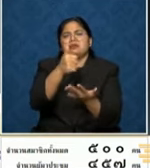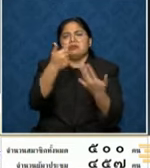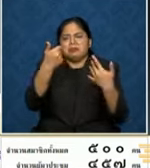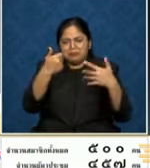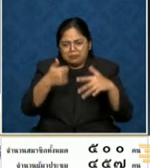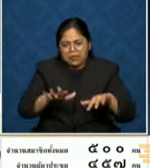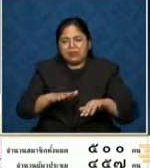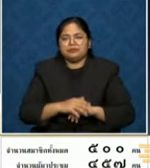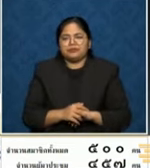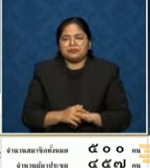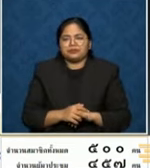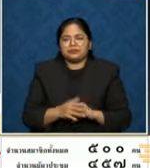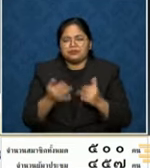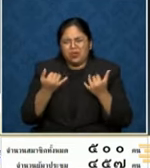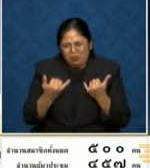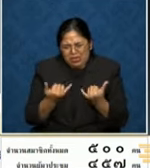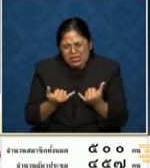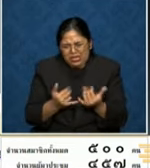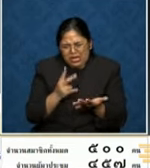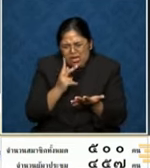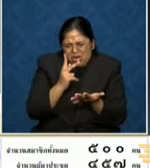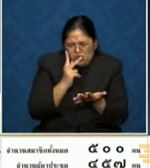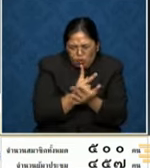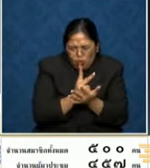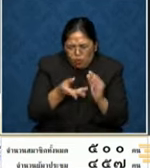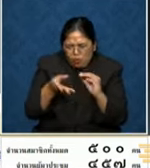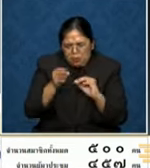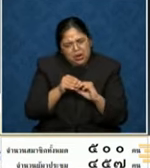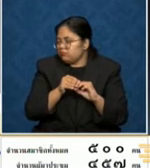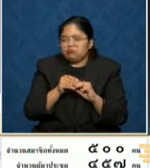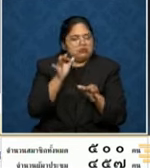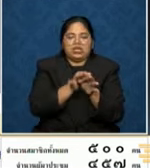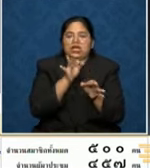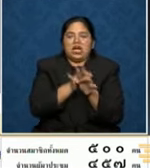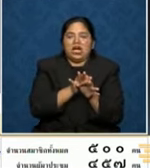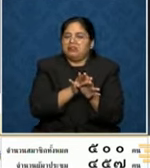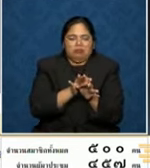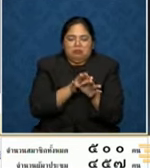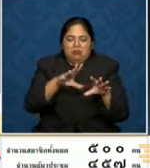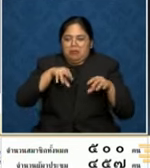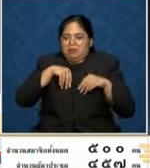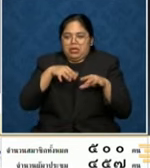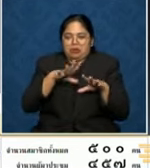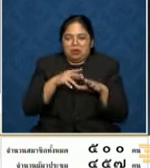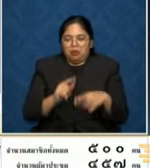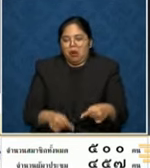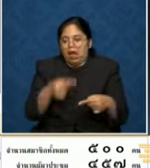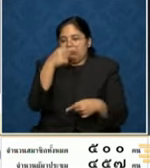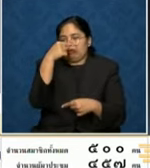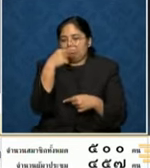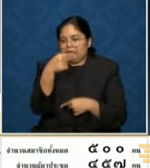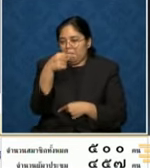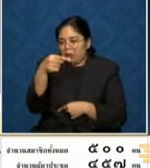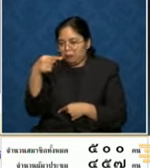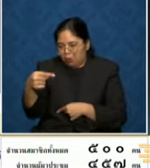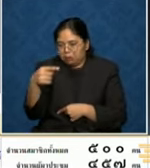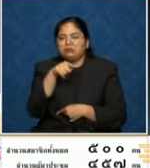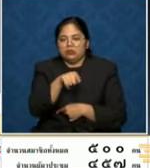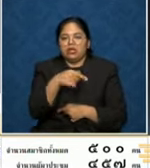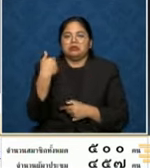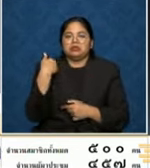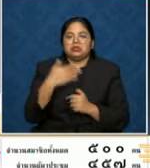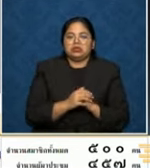งถ้าจะกู้เพิ่มนะวันนี้เนี่ยดิฉันคิดว่าไม่มีแบงค์ไหนที่จะกล้าให้กู้แล้วนะคะเมื่อดูบัญชีตัวแดงขนาดนี้คำถามค่ะท่